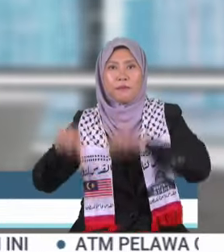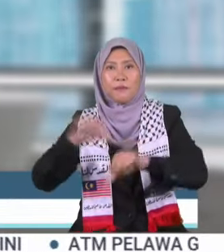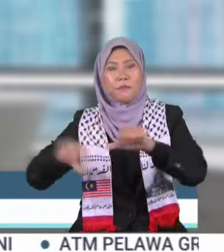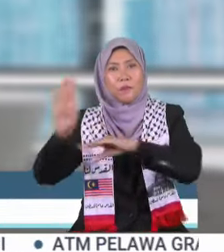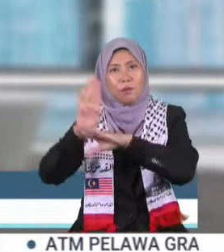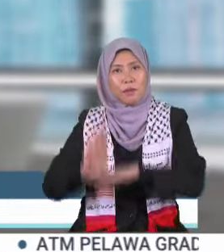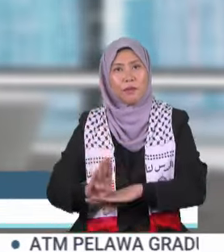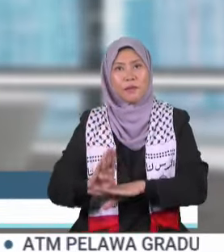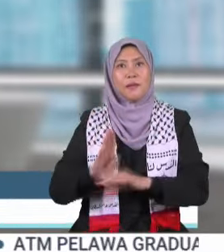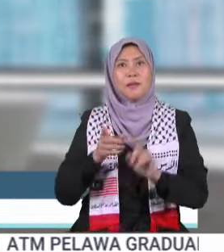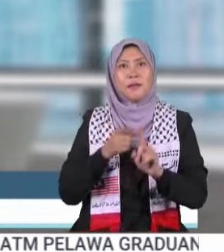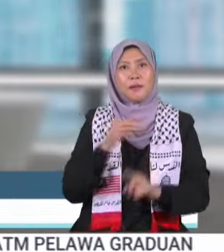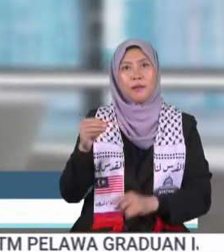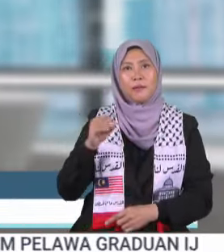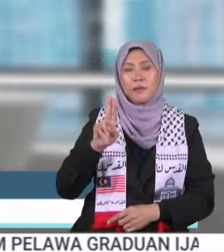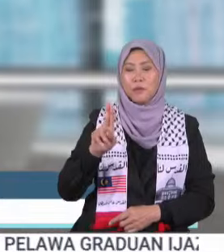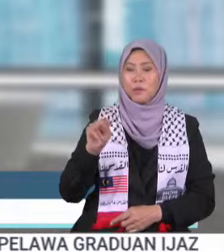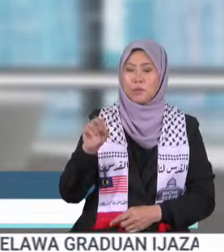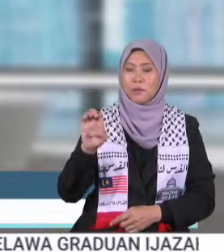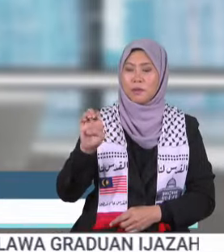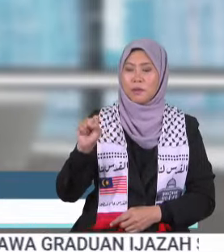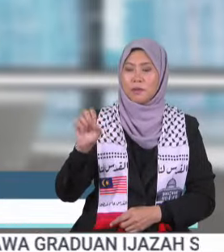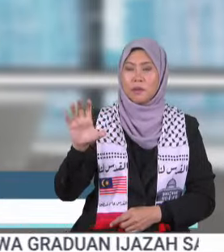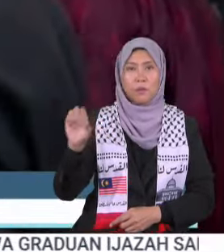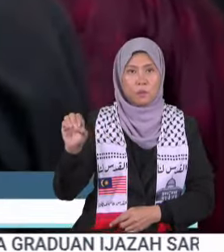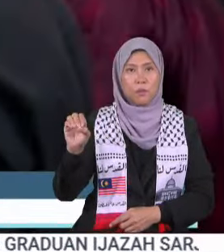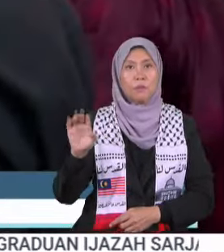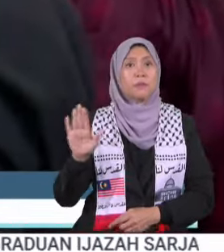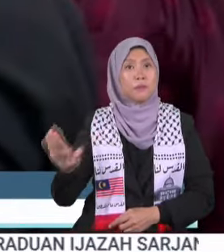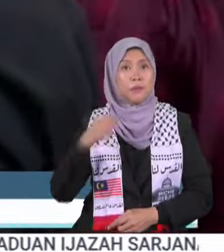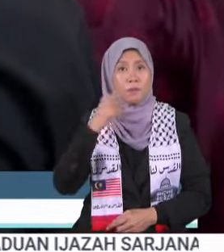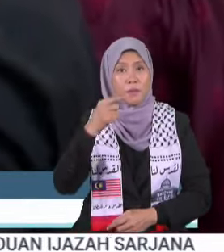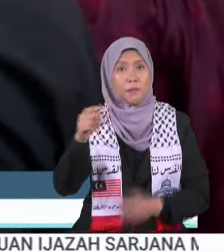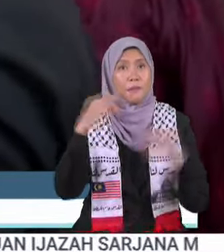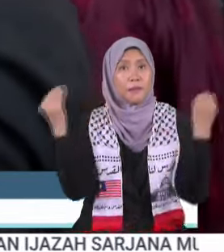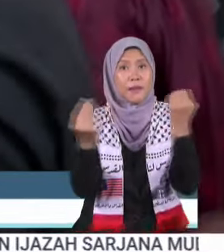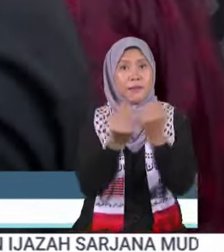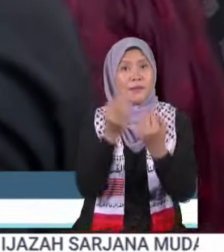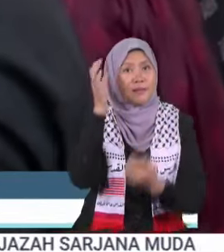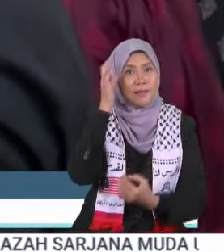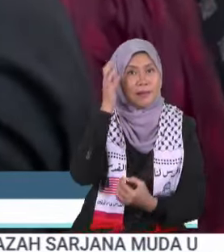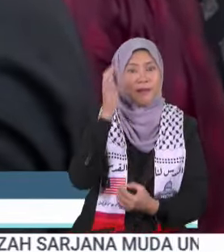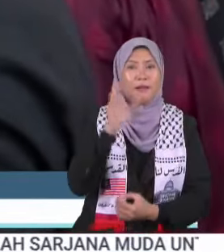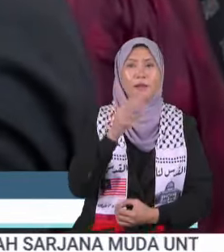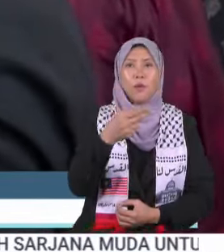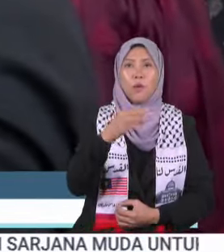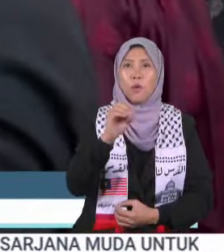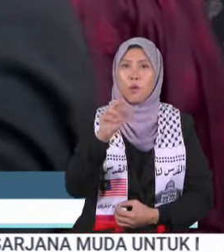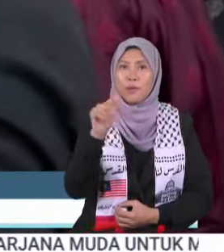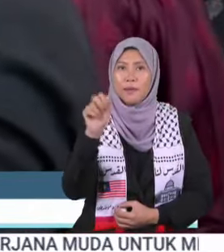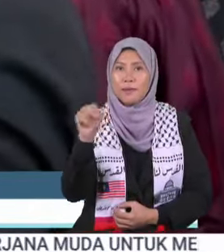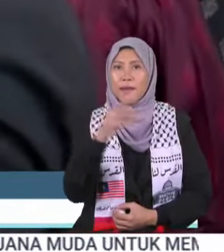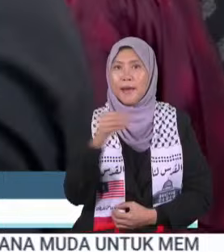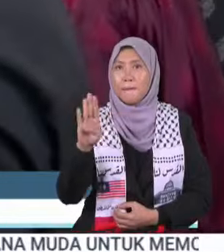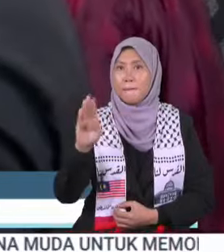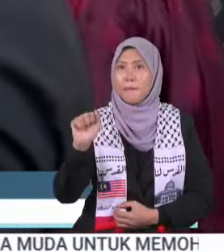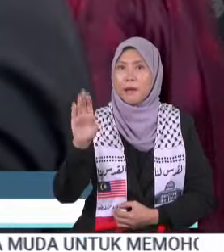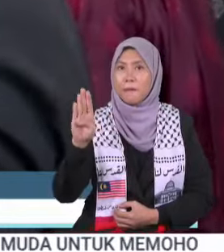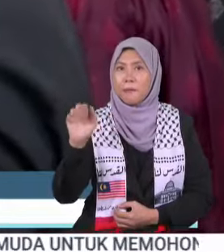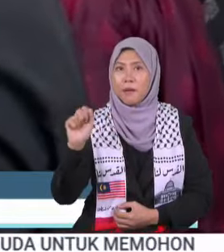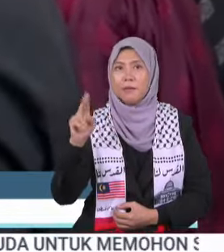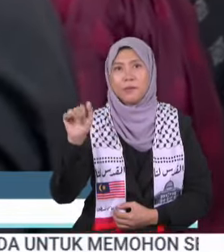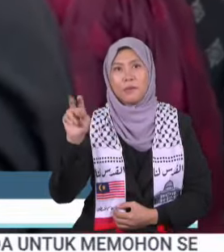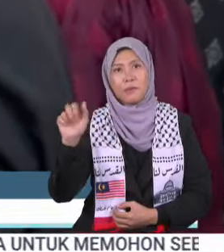pertubuhan bangsa-bangsa bersatu UNESCO menurutnya bagi masyarakat hoken dan babanyonya ia adalah warisan